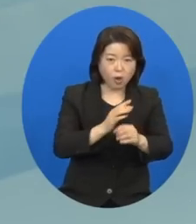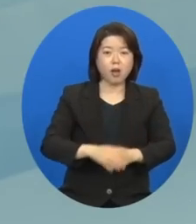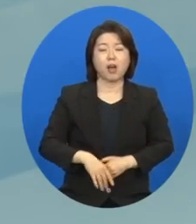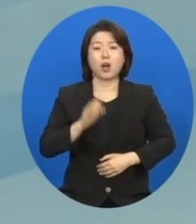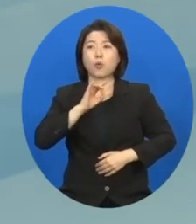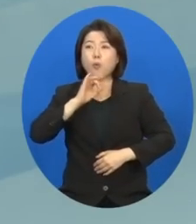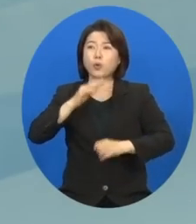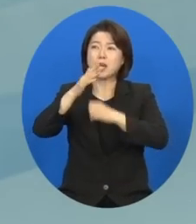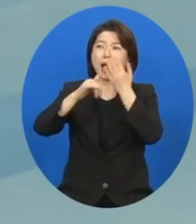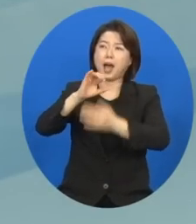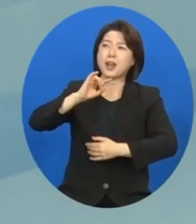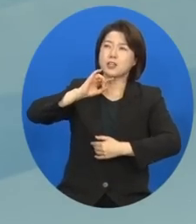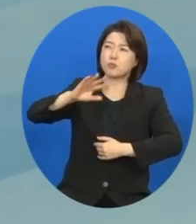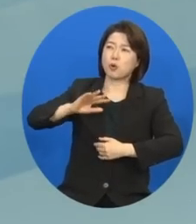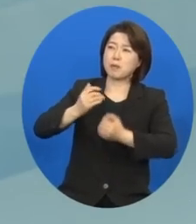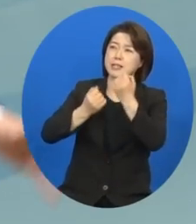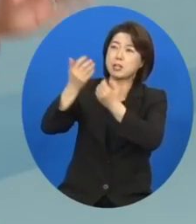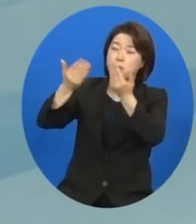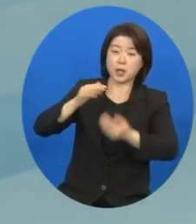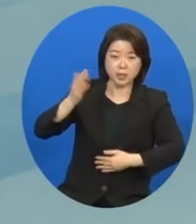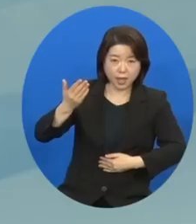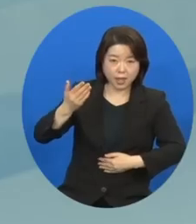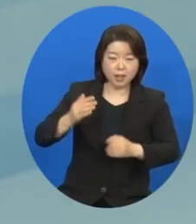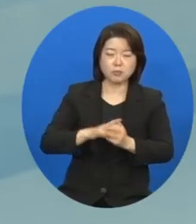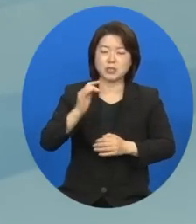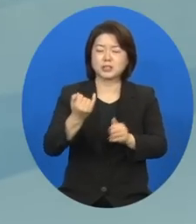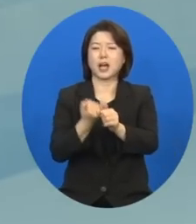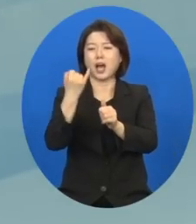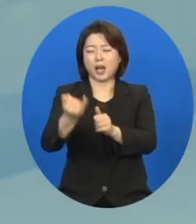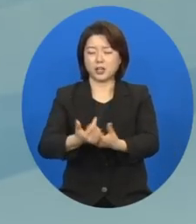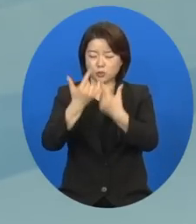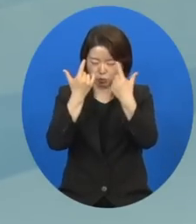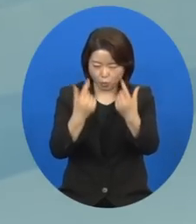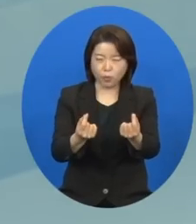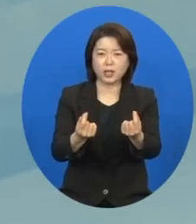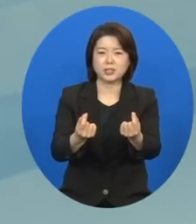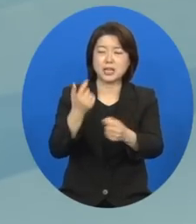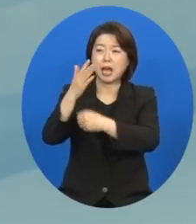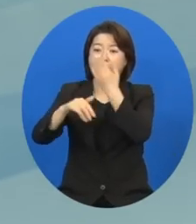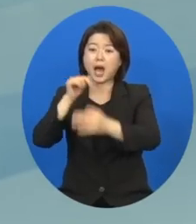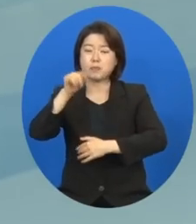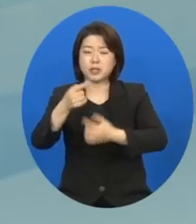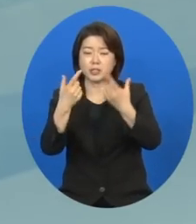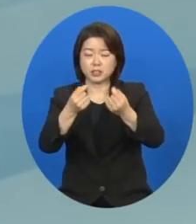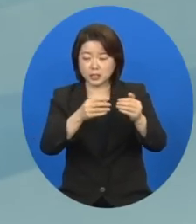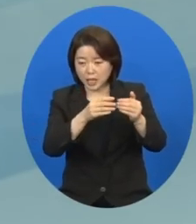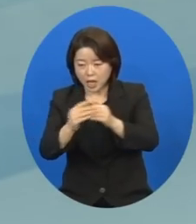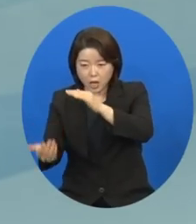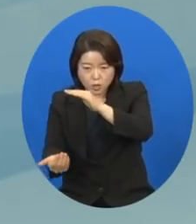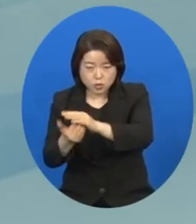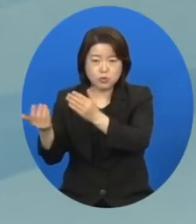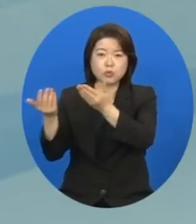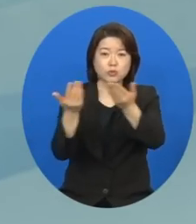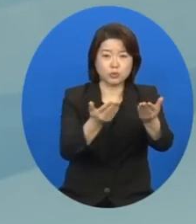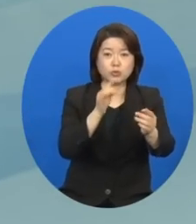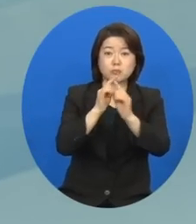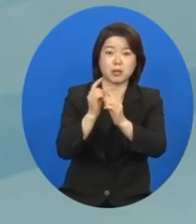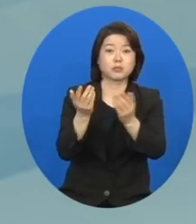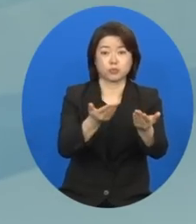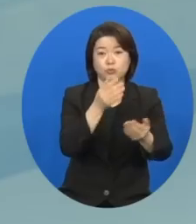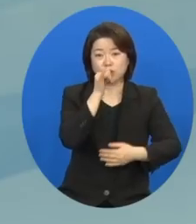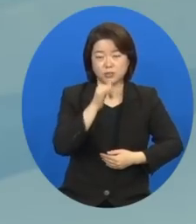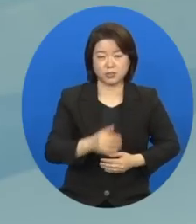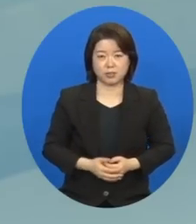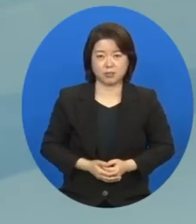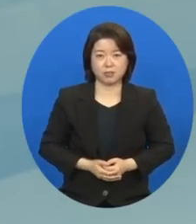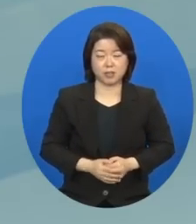오직 하나님으로만 설명이 된다면 이제는 그 아내도 마찬가지로 하나님께서 그렇게 이루시겠다고 말씀을 하시는 겁니다. 근데